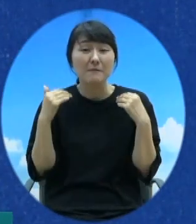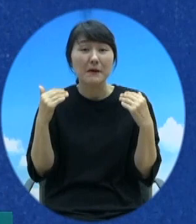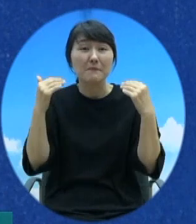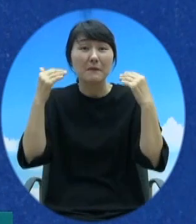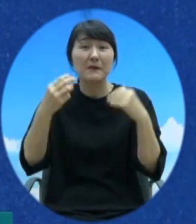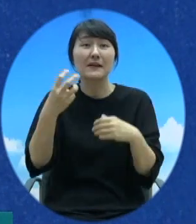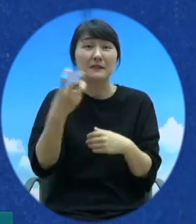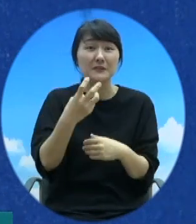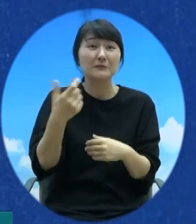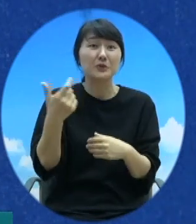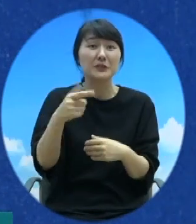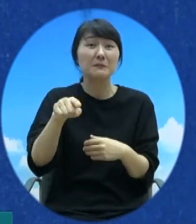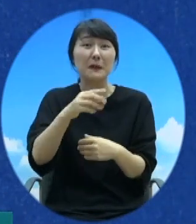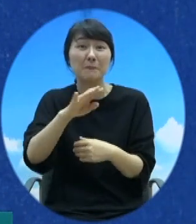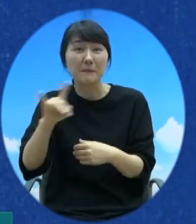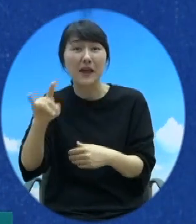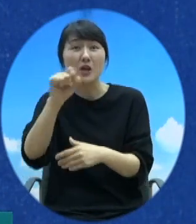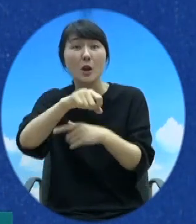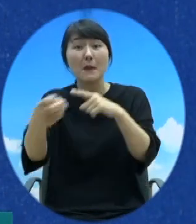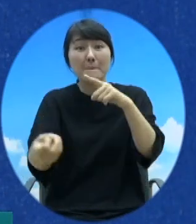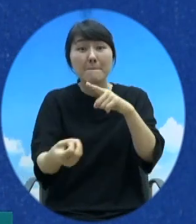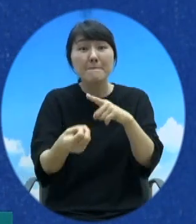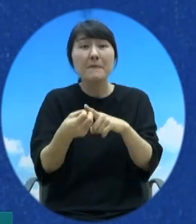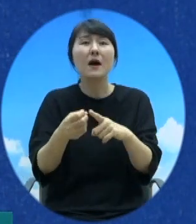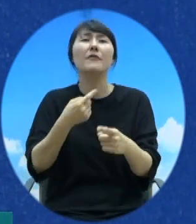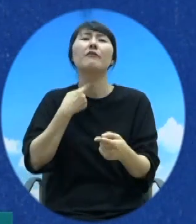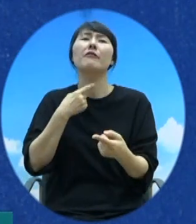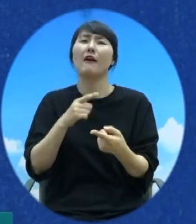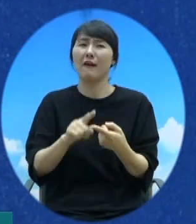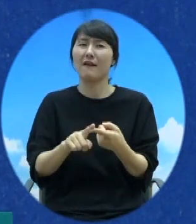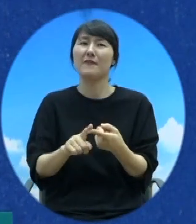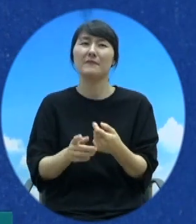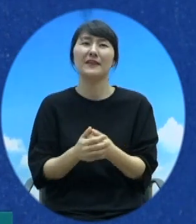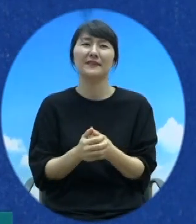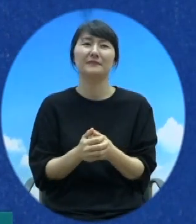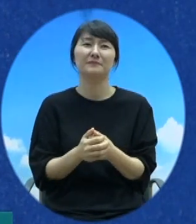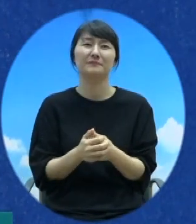60배도 100배도 열매 맺게 됩니다.